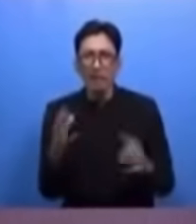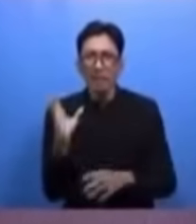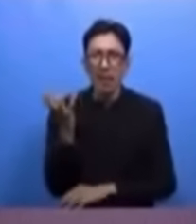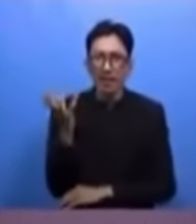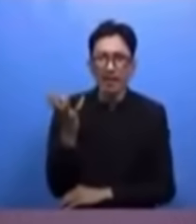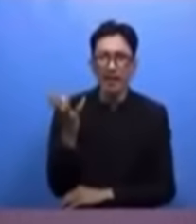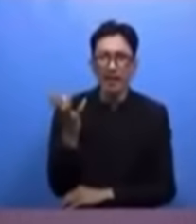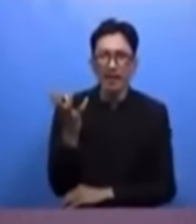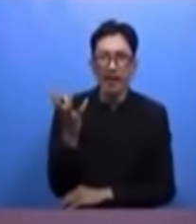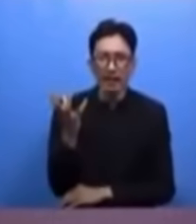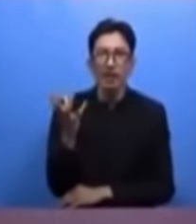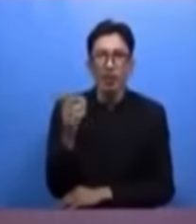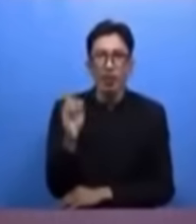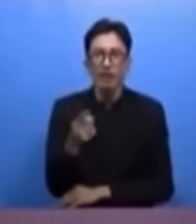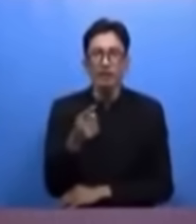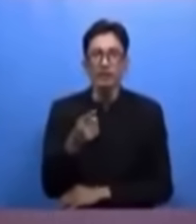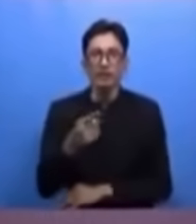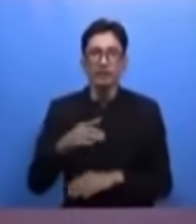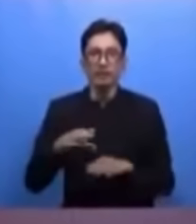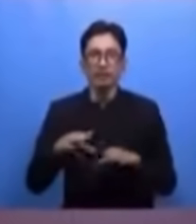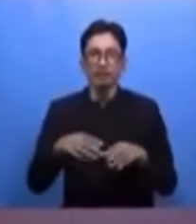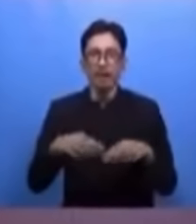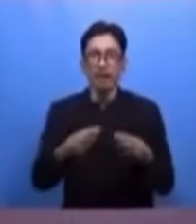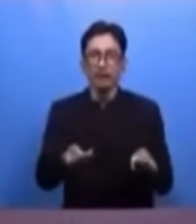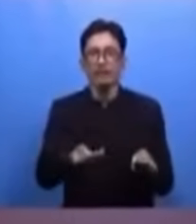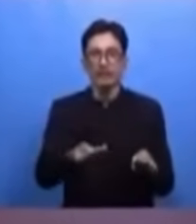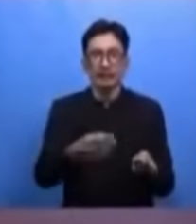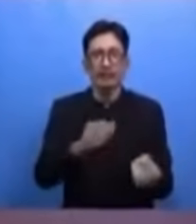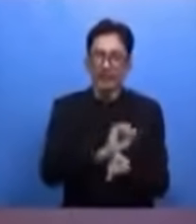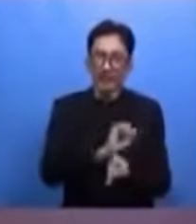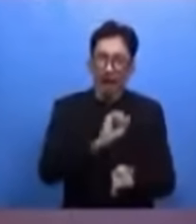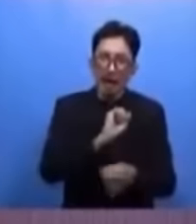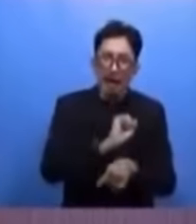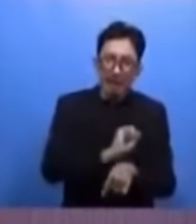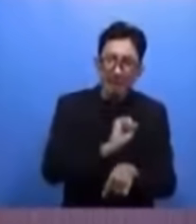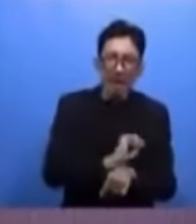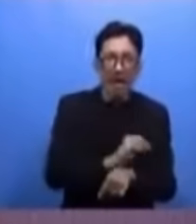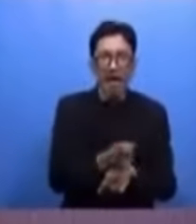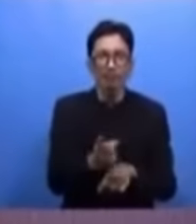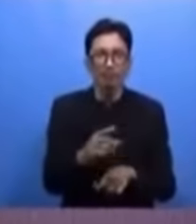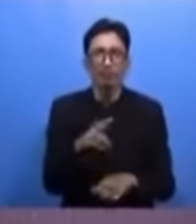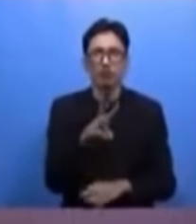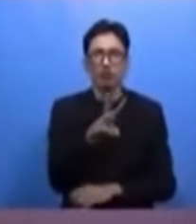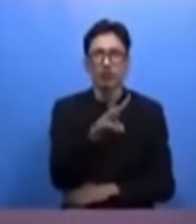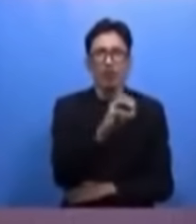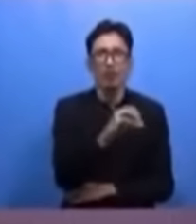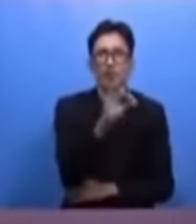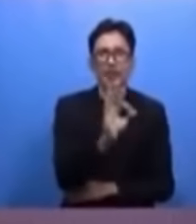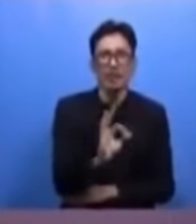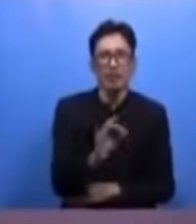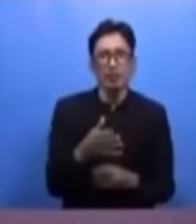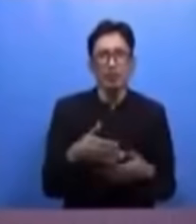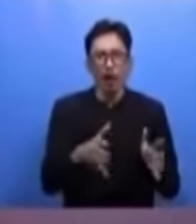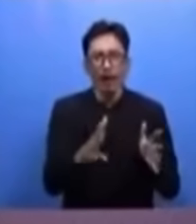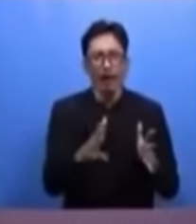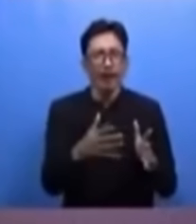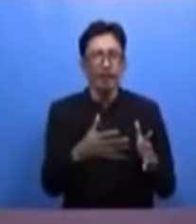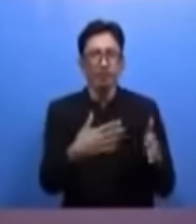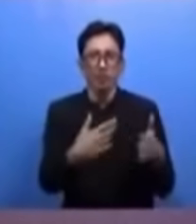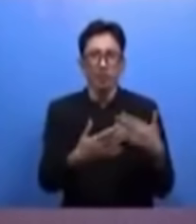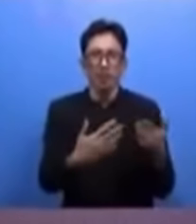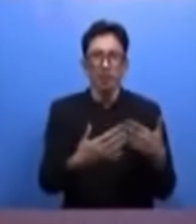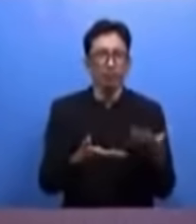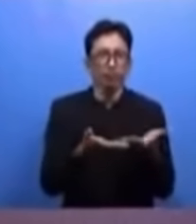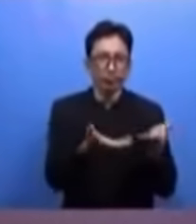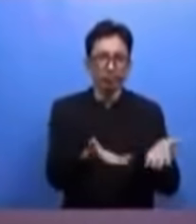bekerja di situ, mendapatkan prioritas 70%. 30%-nya boleh dari luar. Apalagi makmur itu